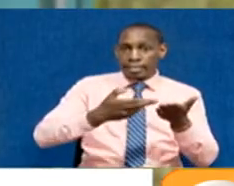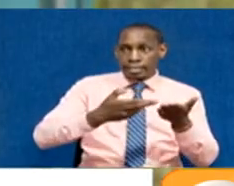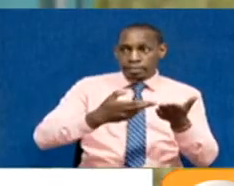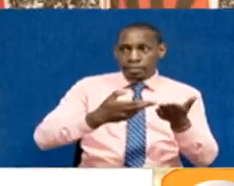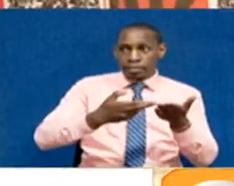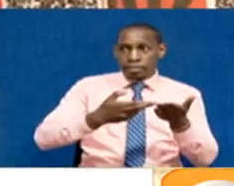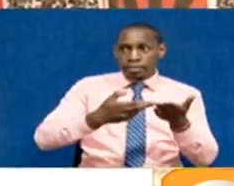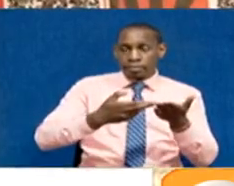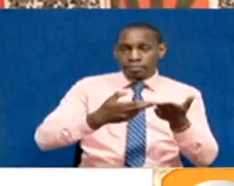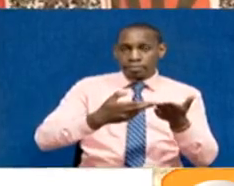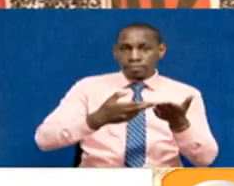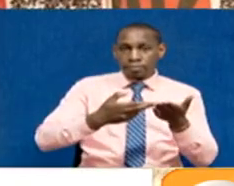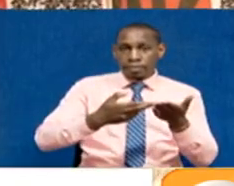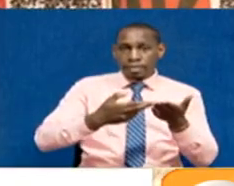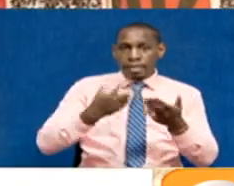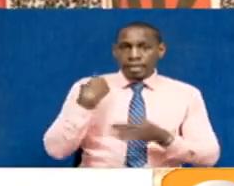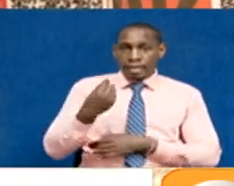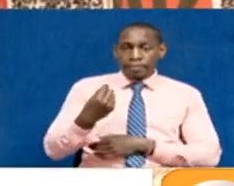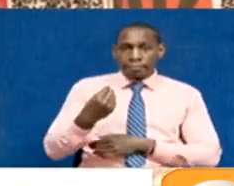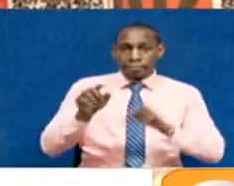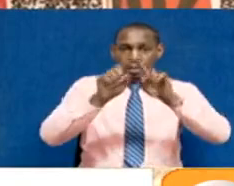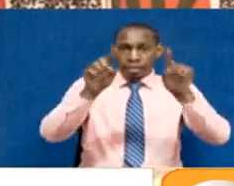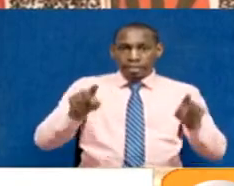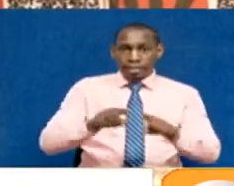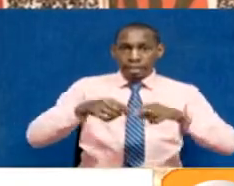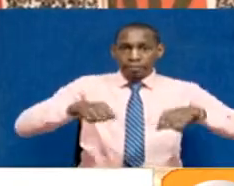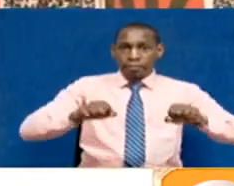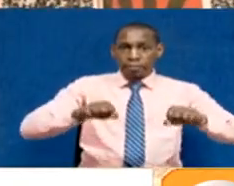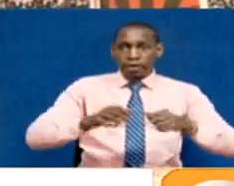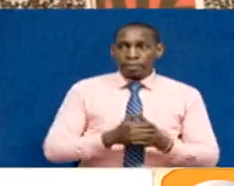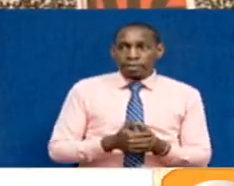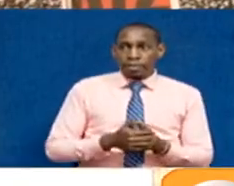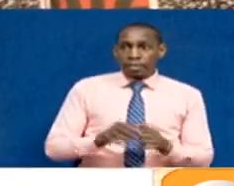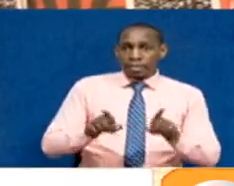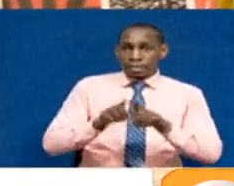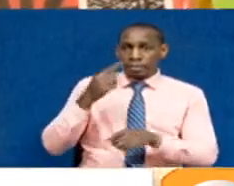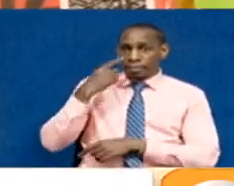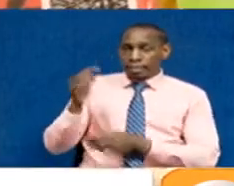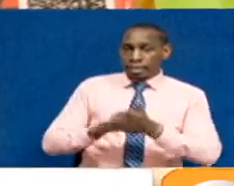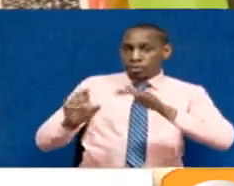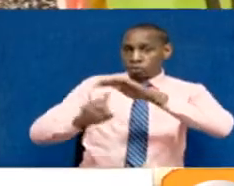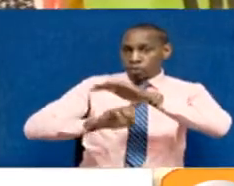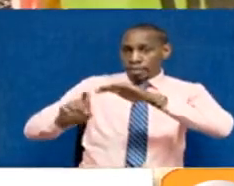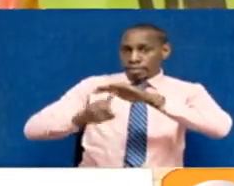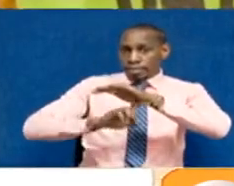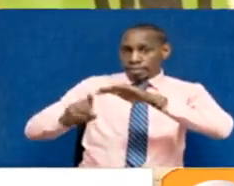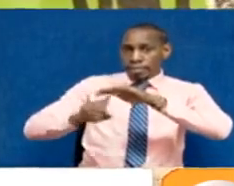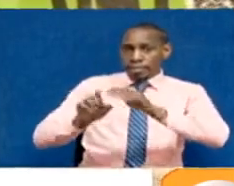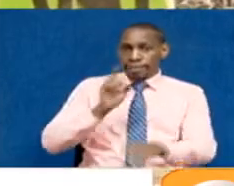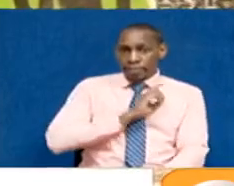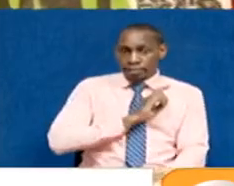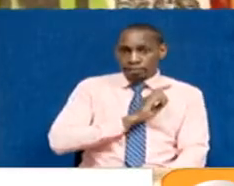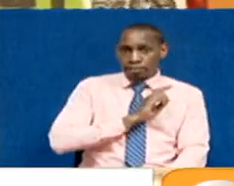registration plate, registration number ya plate ya motorcycle yako. Hiyo number plate tunaiscan kwa zile ambazo zimescaniwa